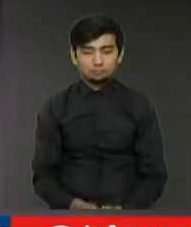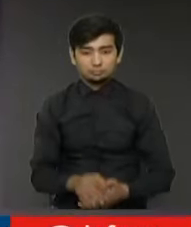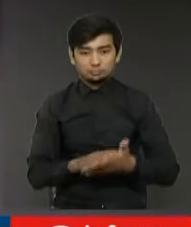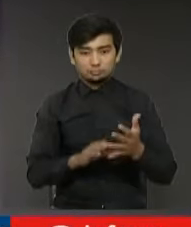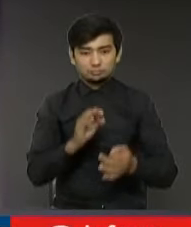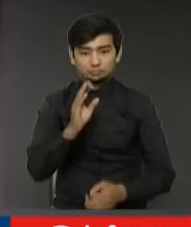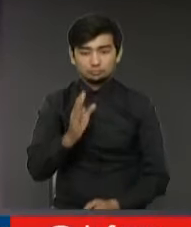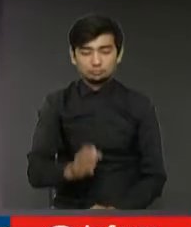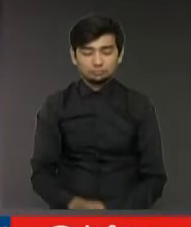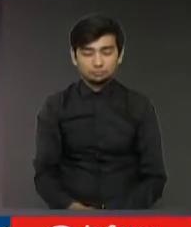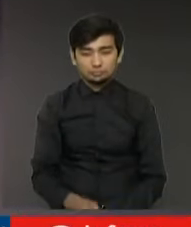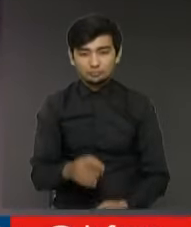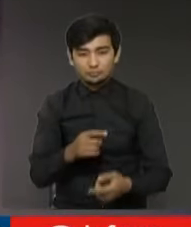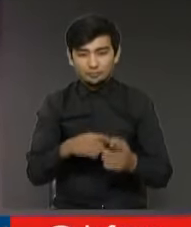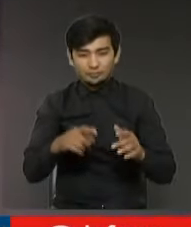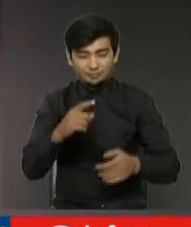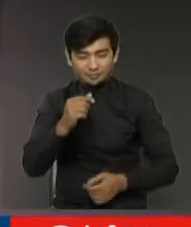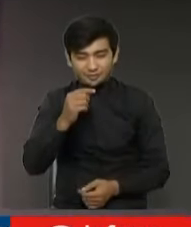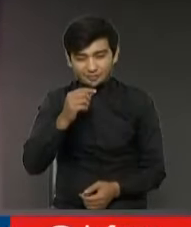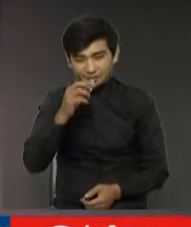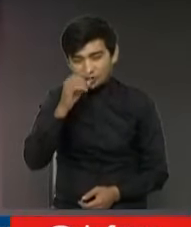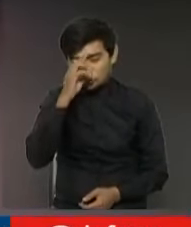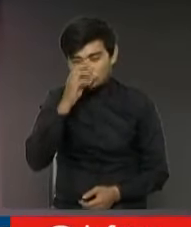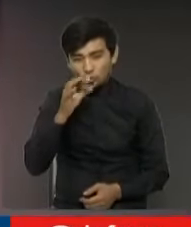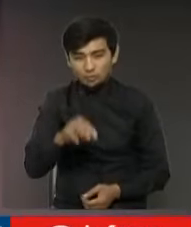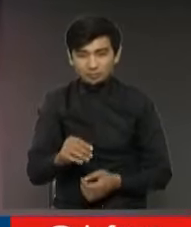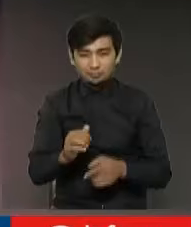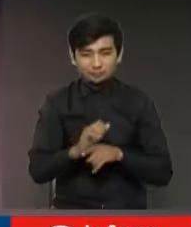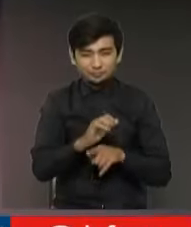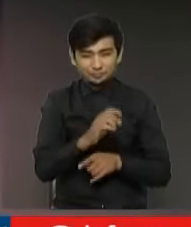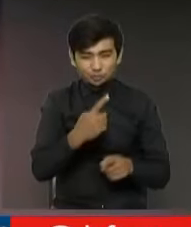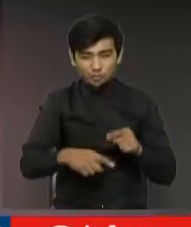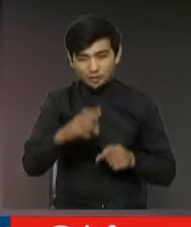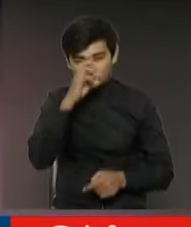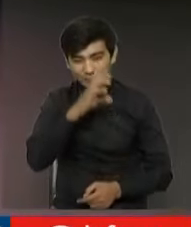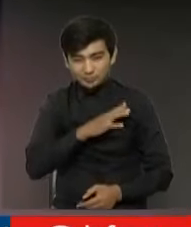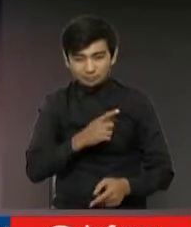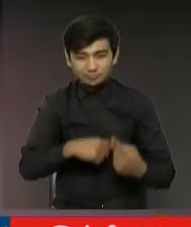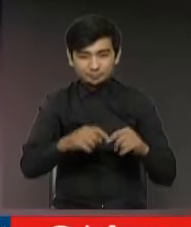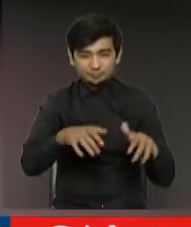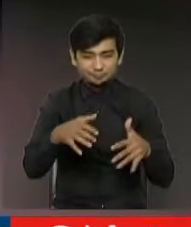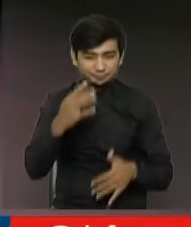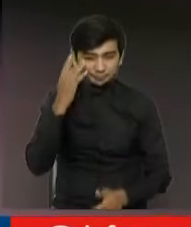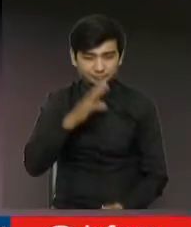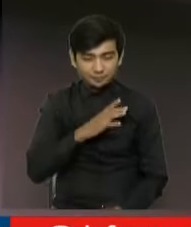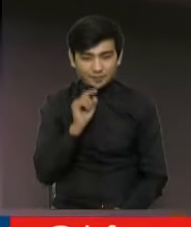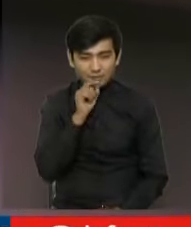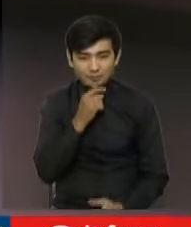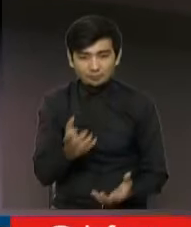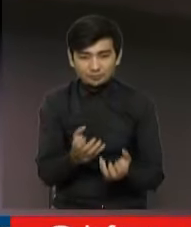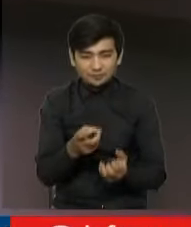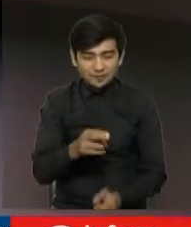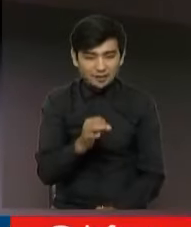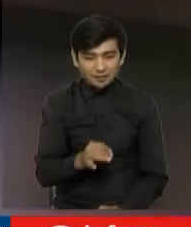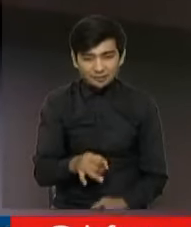Продолжаем эфир. Возврат незаконно выведенных активов эксперты назвали одним из приоритетных аспектов поддержания экономики. В